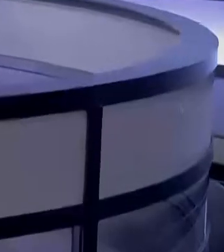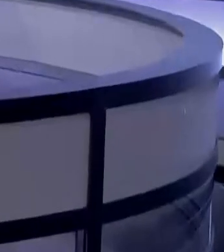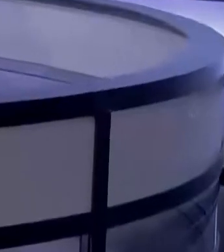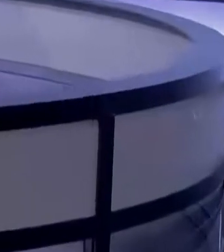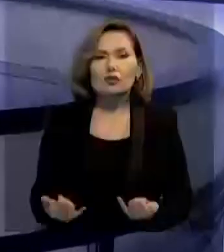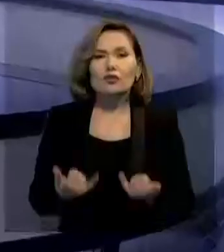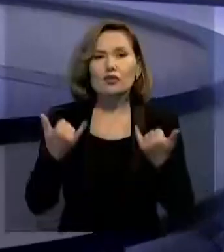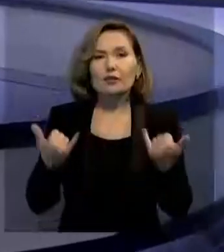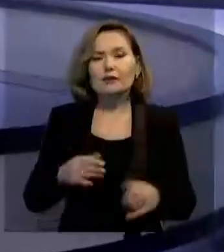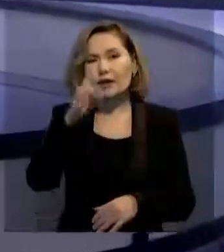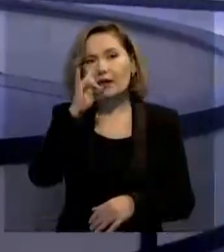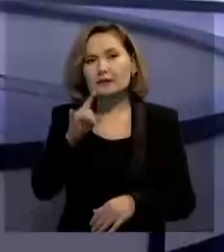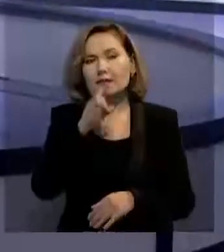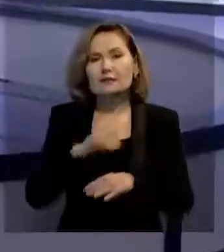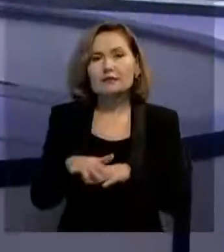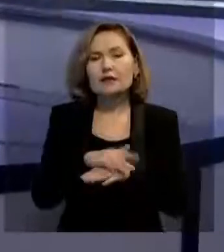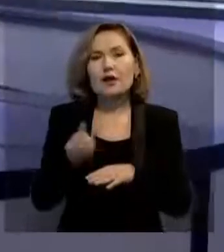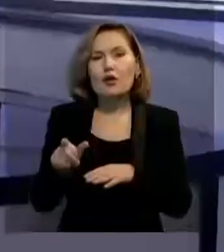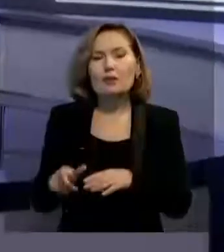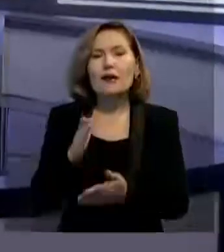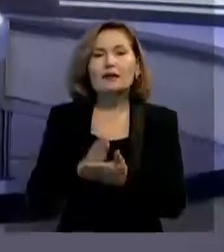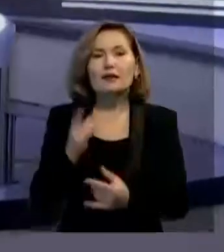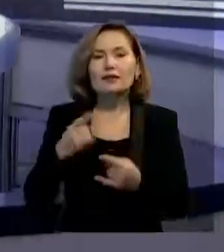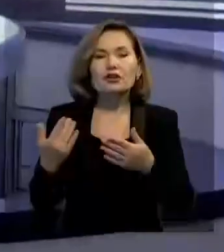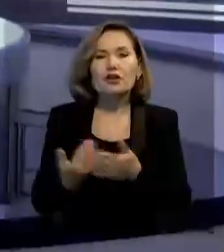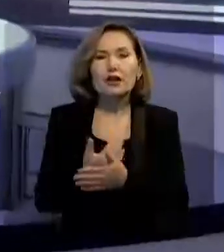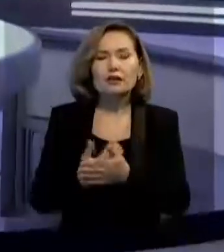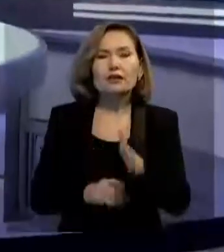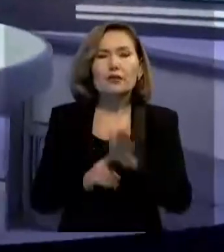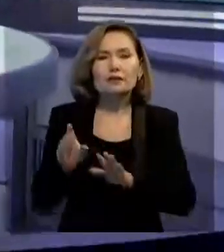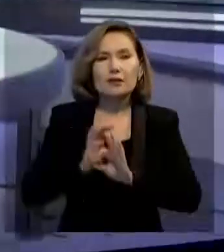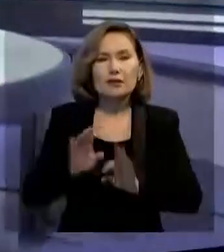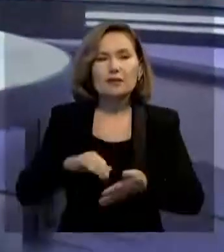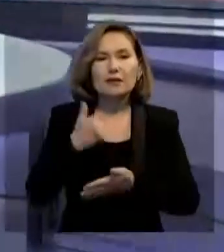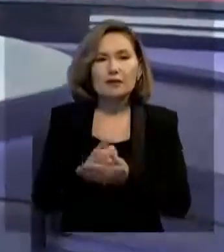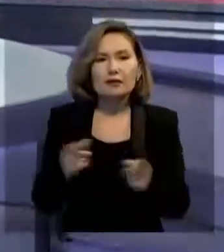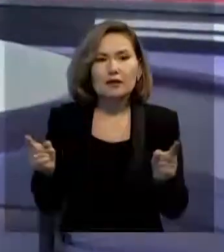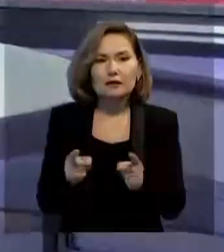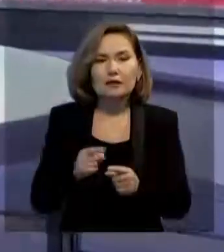Эфирде Хабар 24 арнасының кезекті жаңалықтары. Алдымен аңдатпаны көреміз.